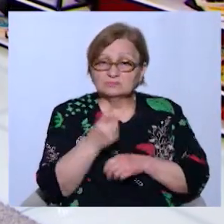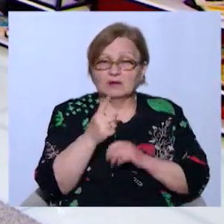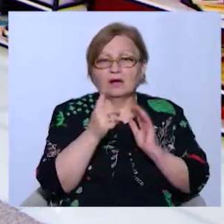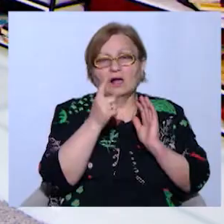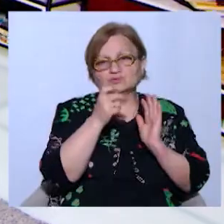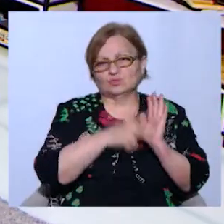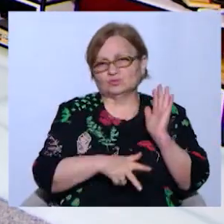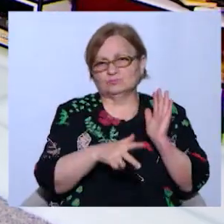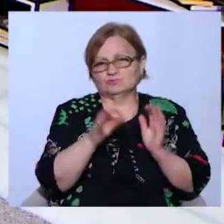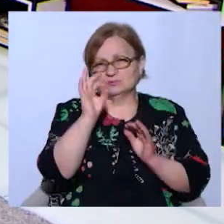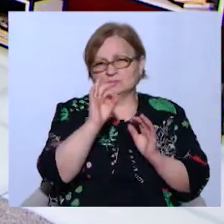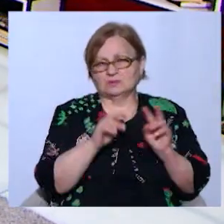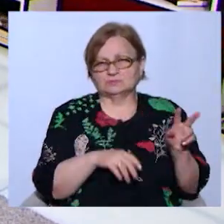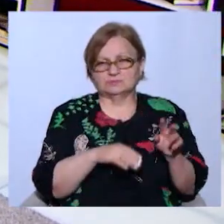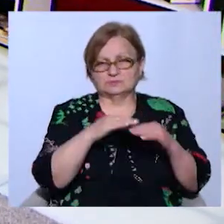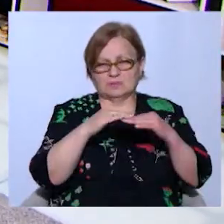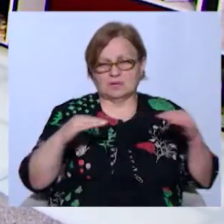180 გრადუსი.